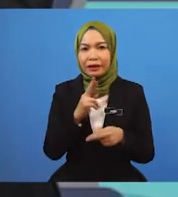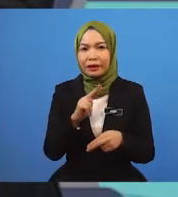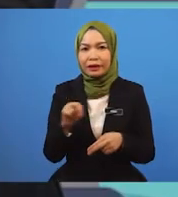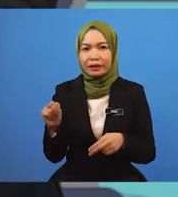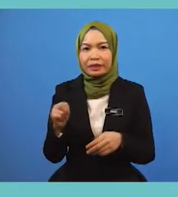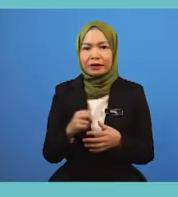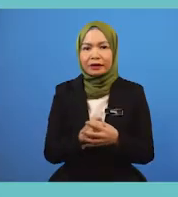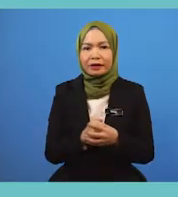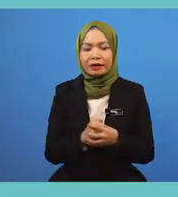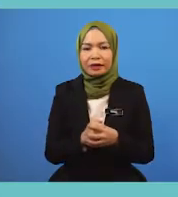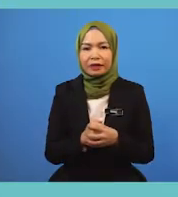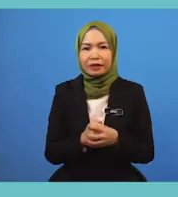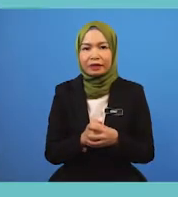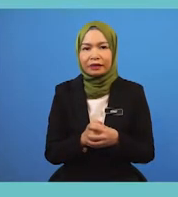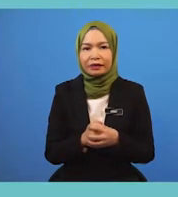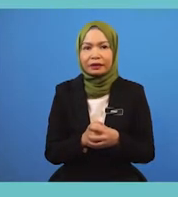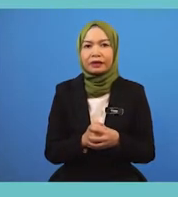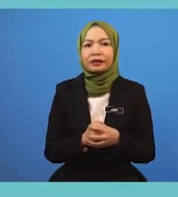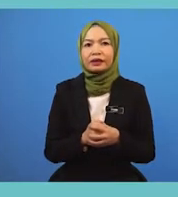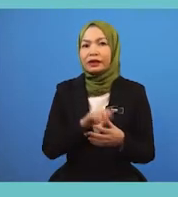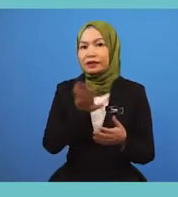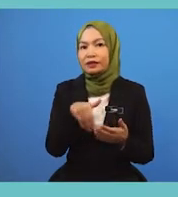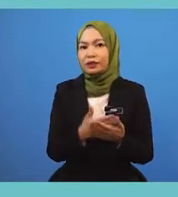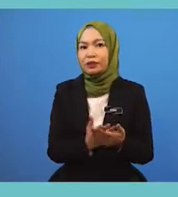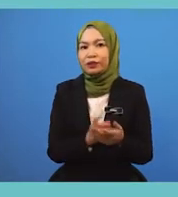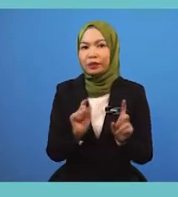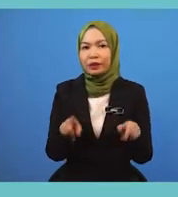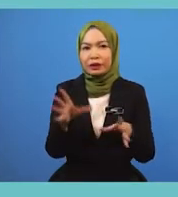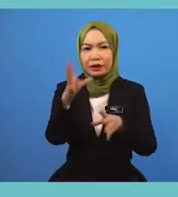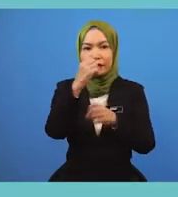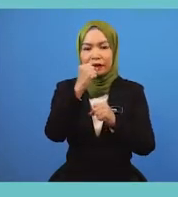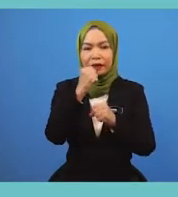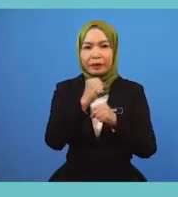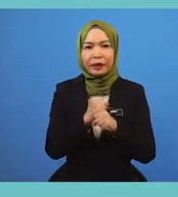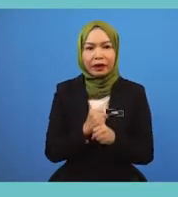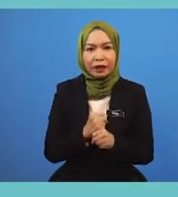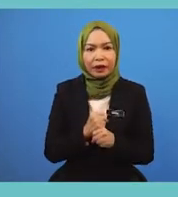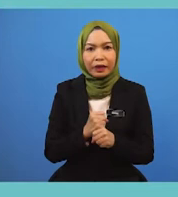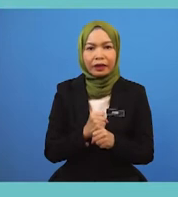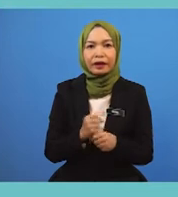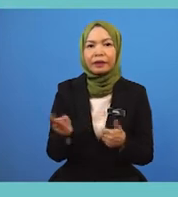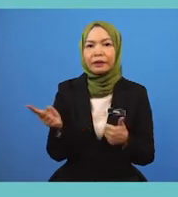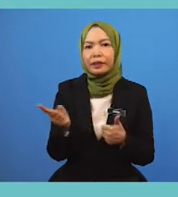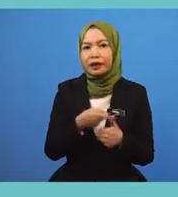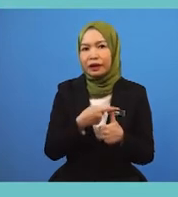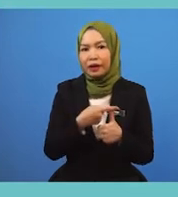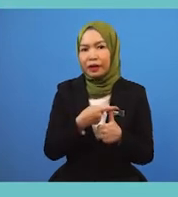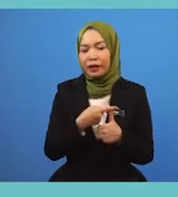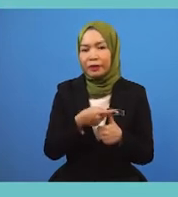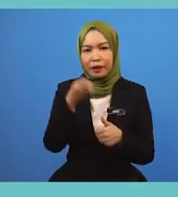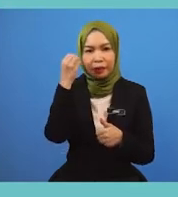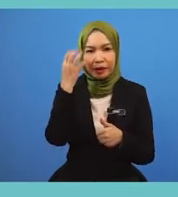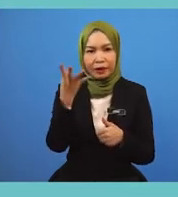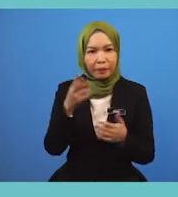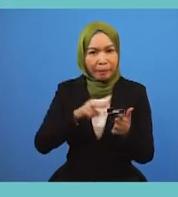hari ini. Kesimpulannya, murid-murid sepatutnya boleh pertama,